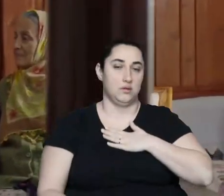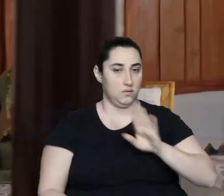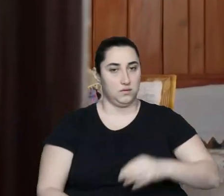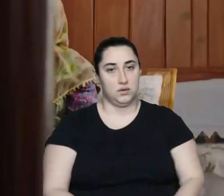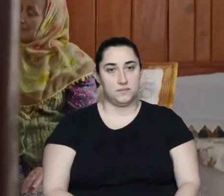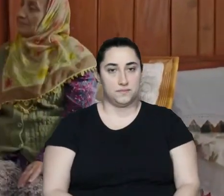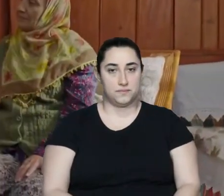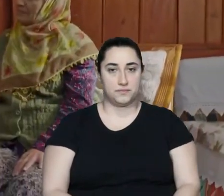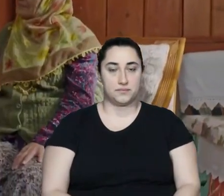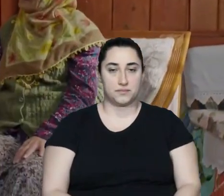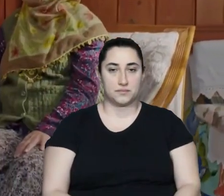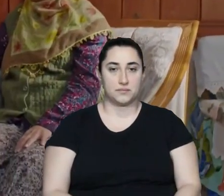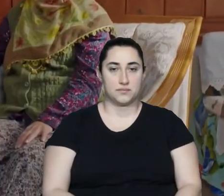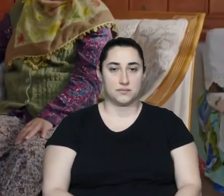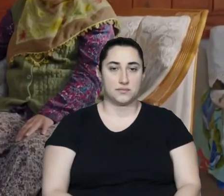Estağfurullah.